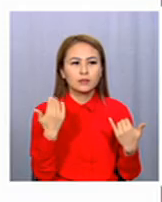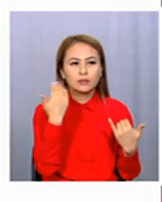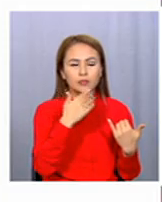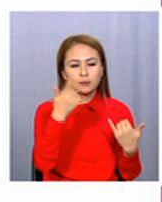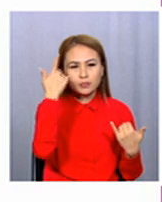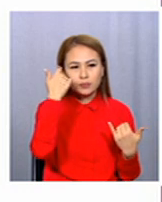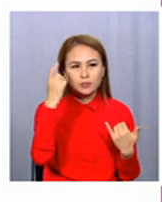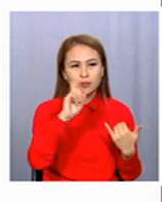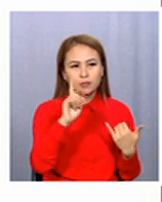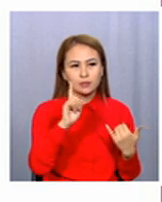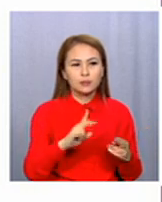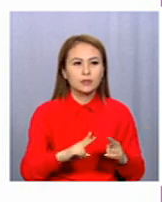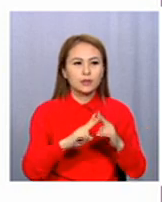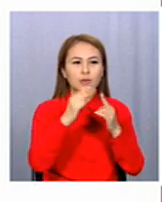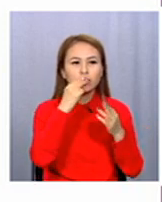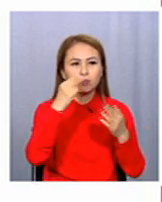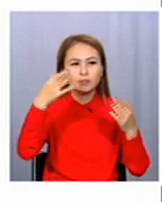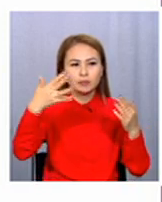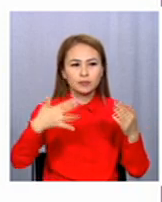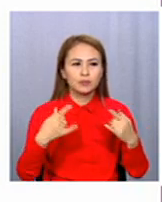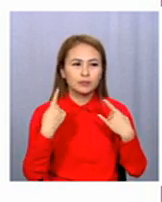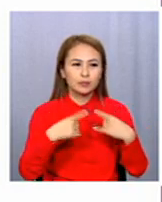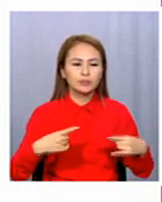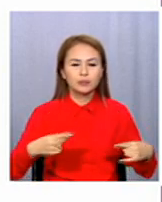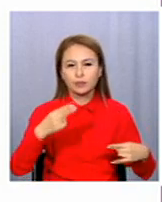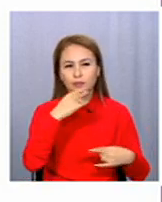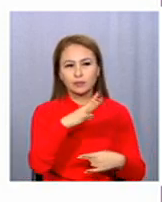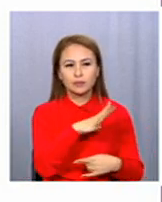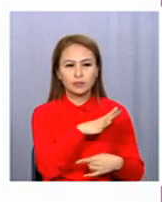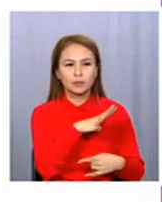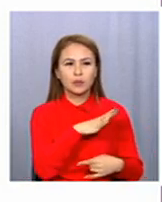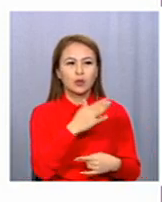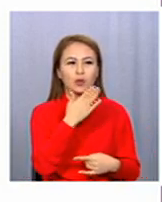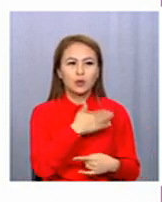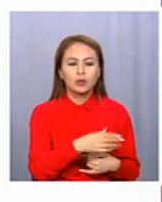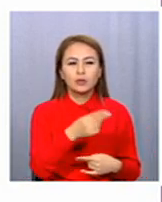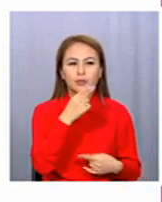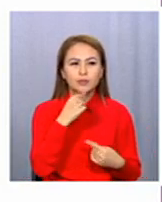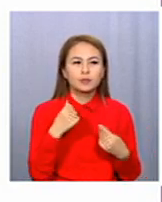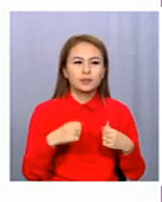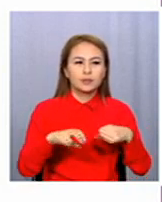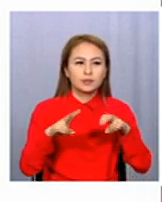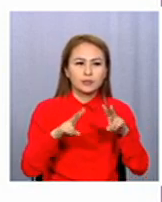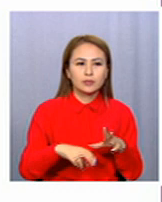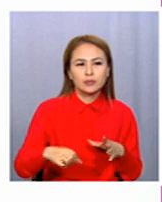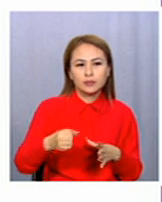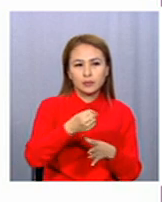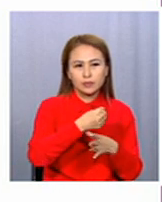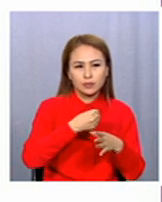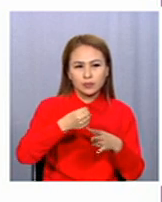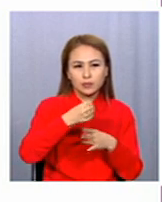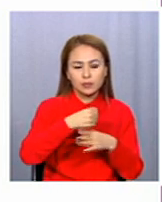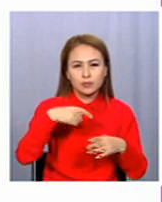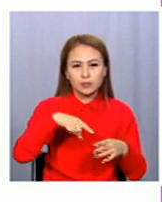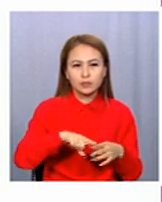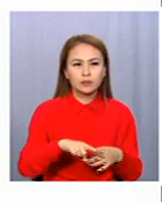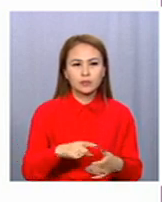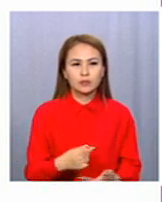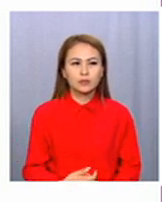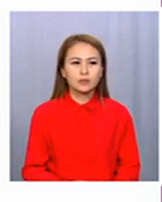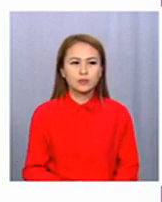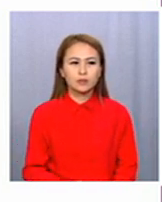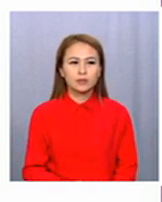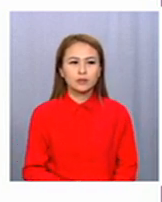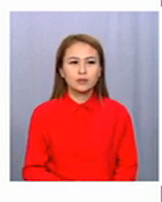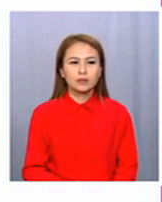ме? Ғарышкерлердің ас мәзірінде түрлі тағамдар болады. Олардың тағамдары арнайы сықпа құтыға